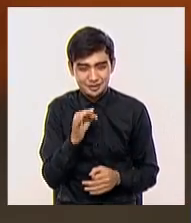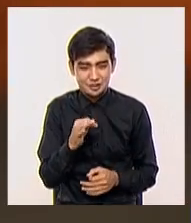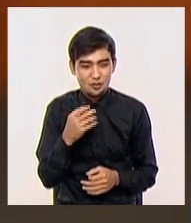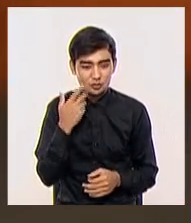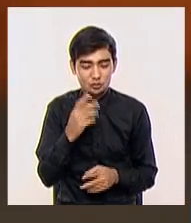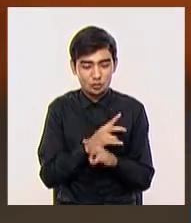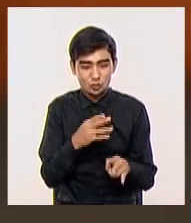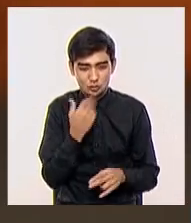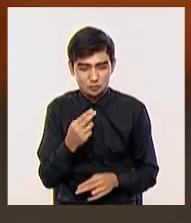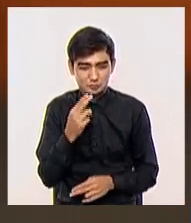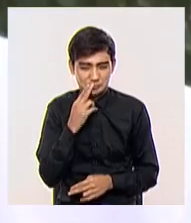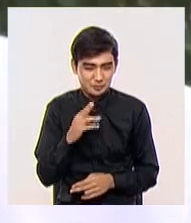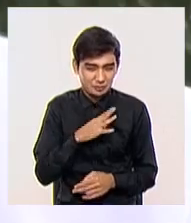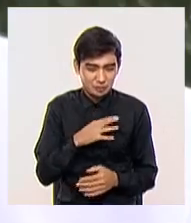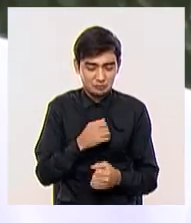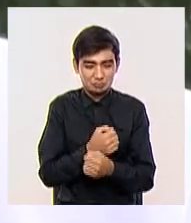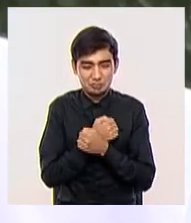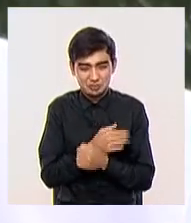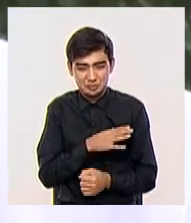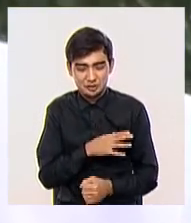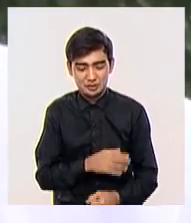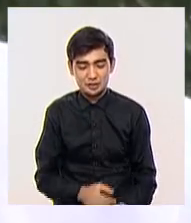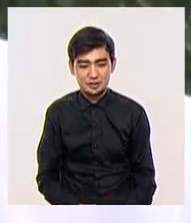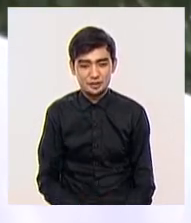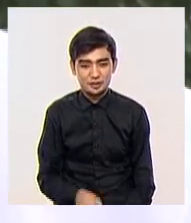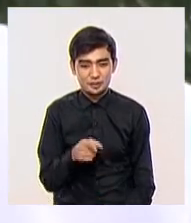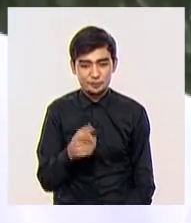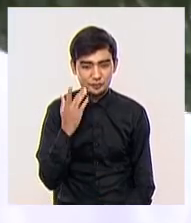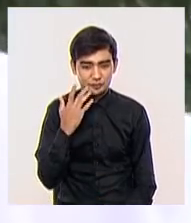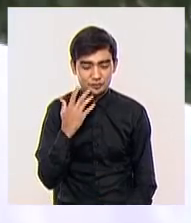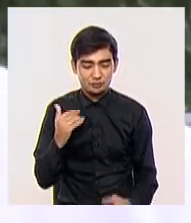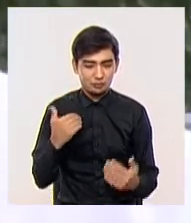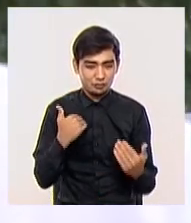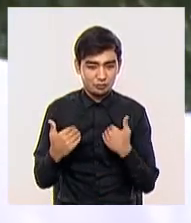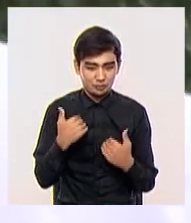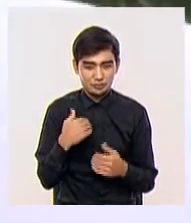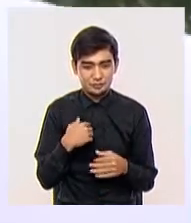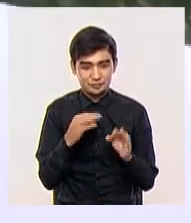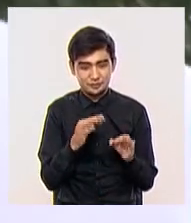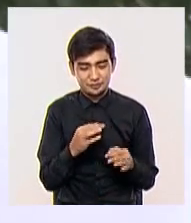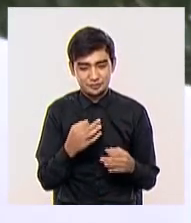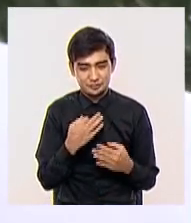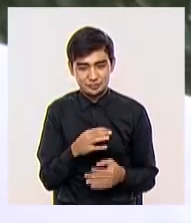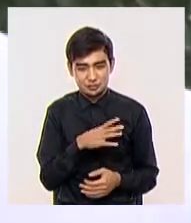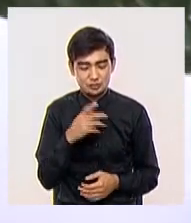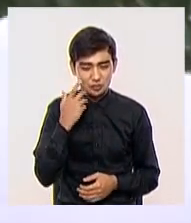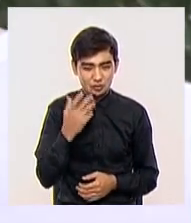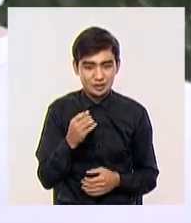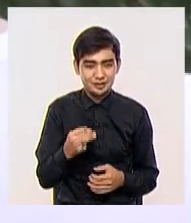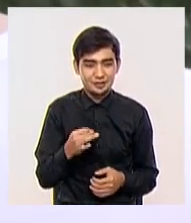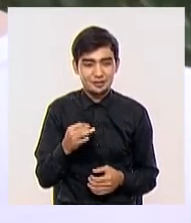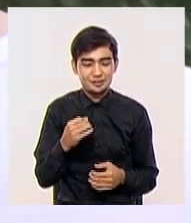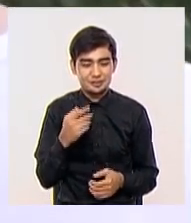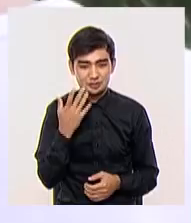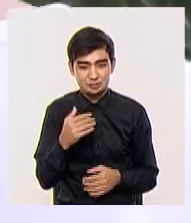сүйіп құшақтайды депті. Менің барлық жерімді ұстайды, ұстап жүр деп, осын қалай, қашан, жаңа өткен